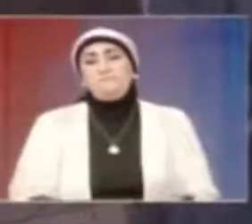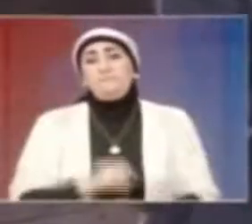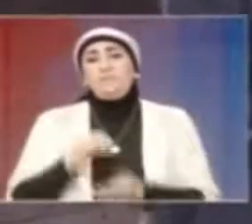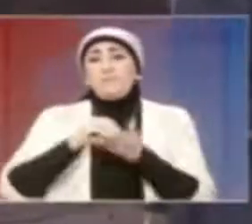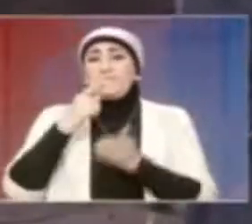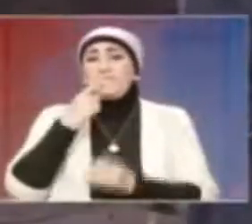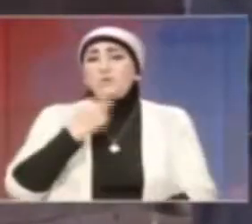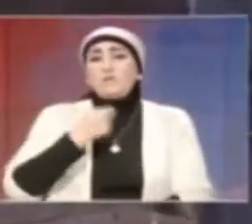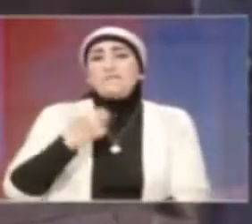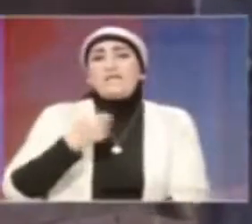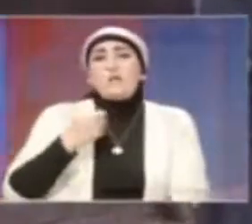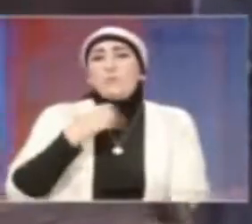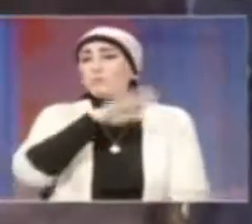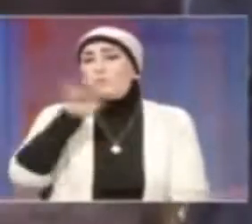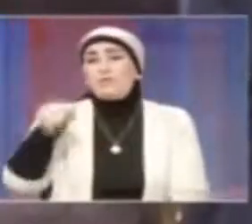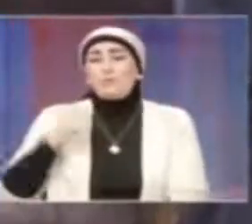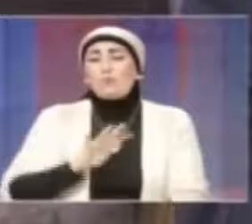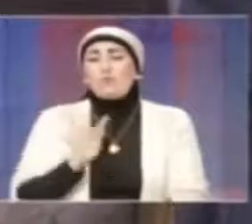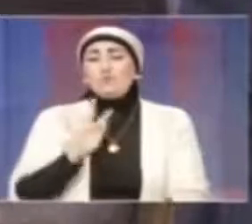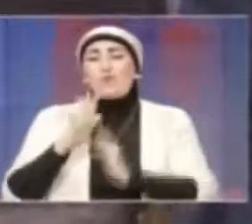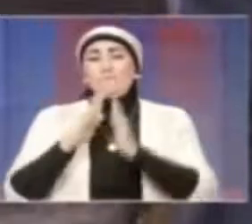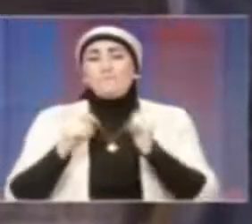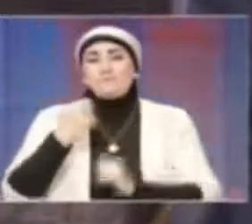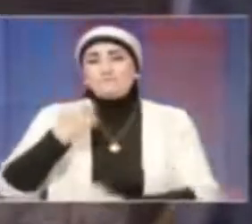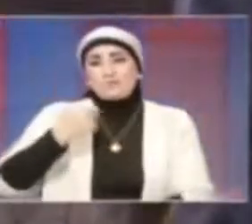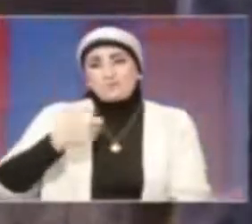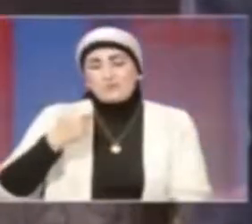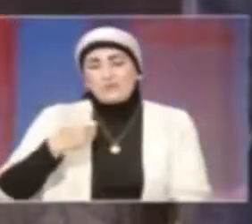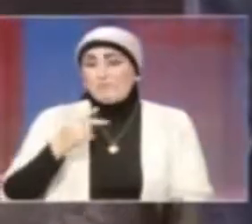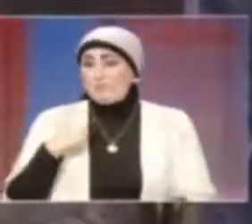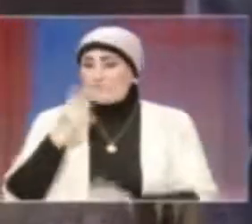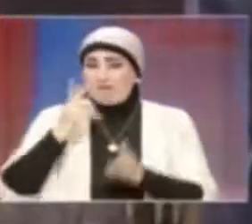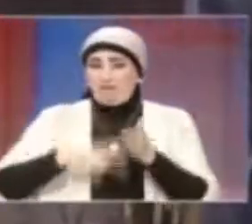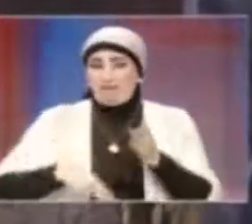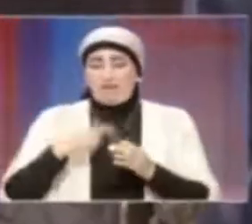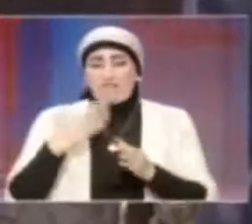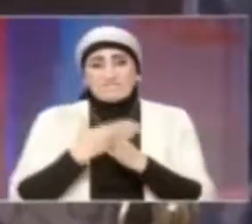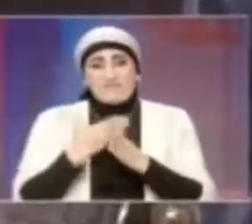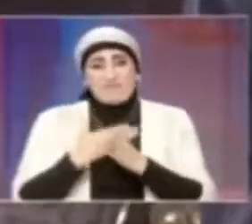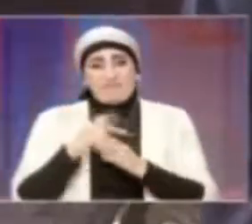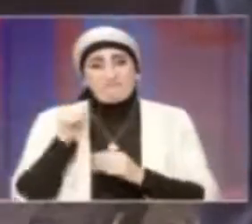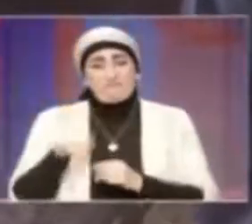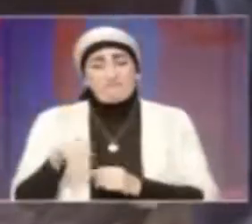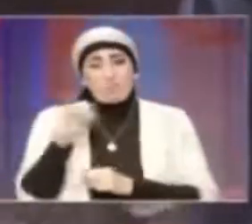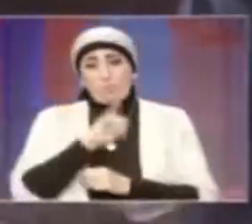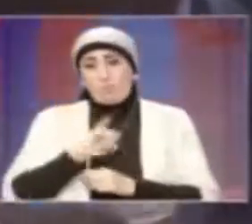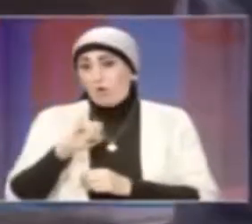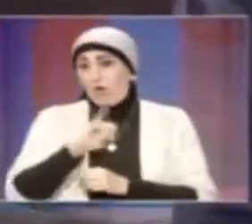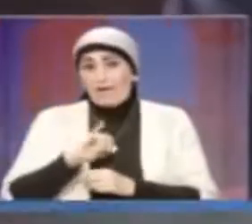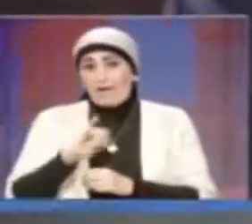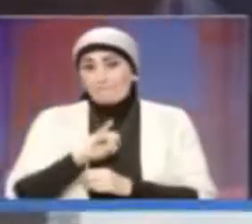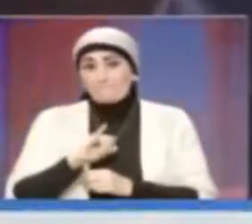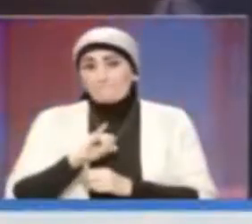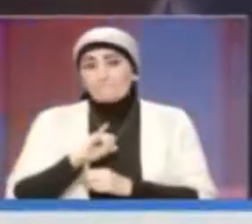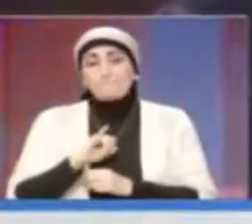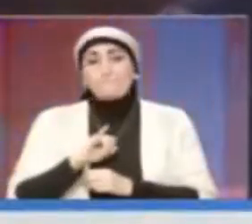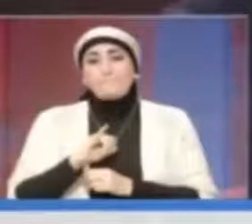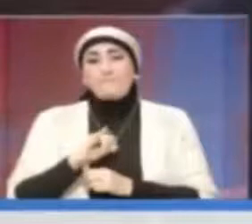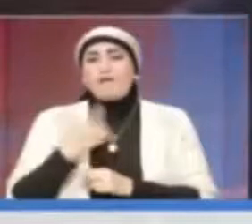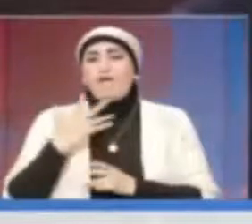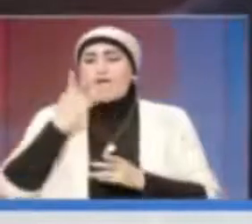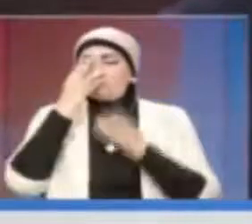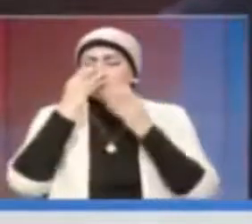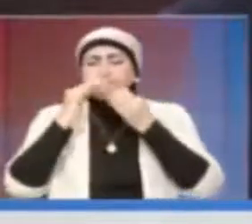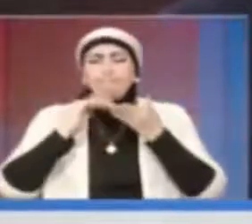عام وأنتم بخير، كل عام والشعب المصري بخير. هذه القرارات تعمل على محور البر